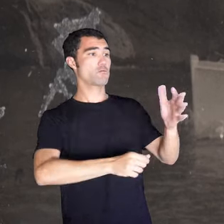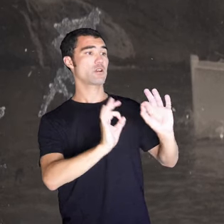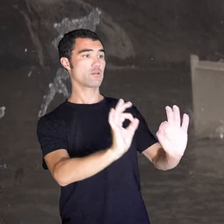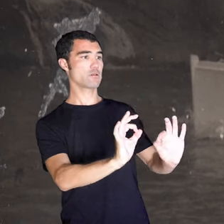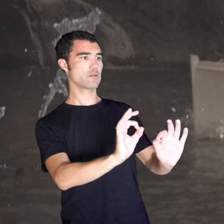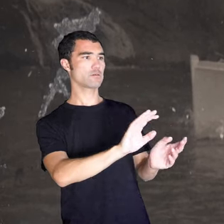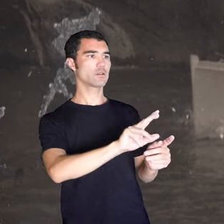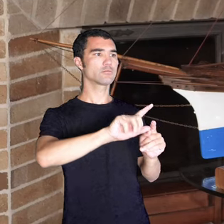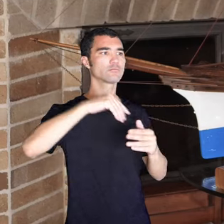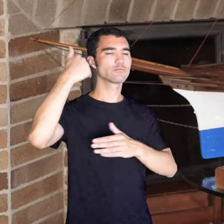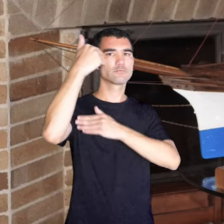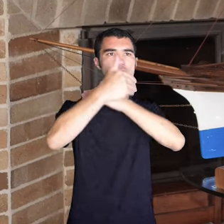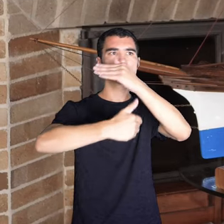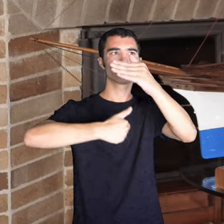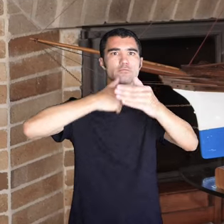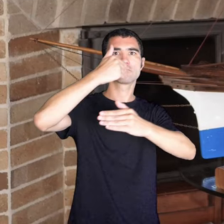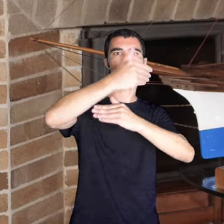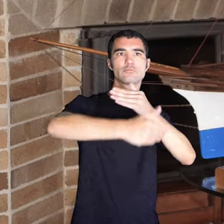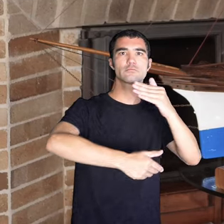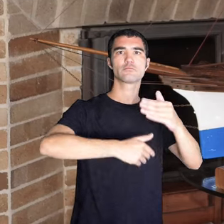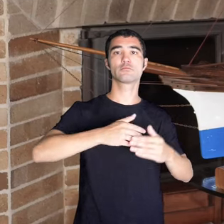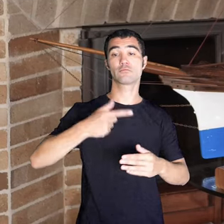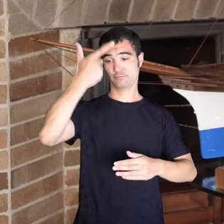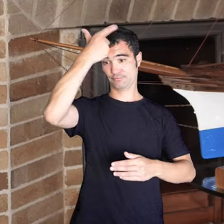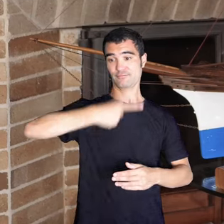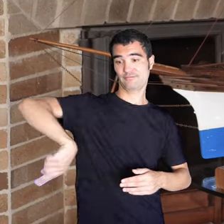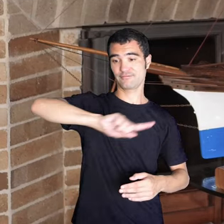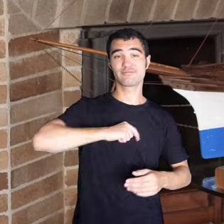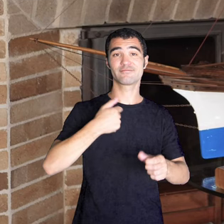clar, després, siguent mestre d'aixa,